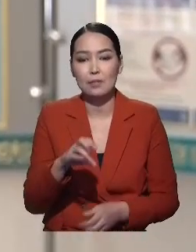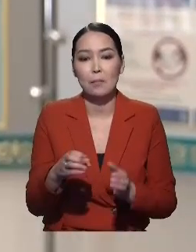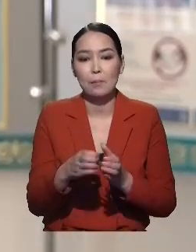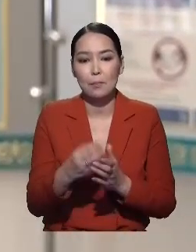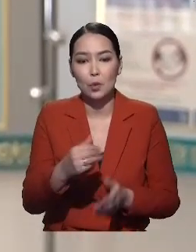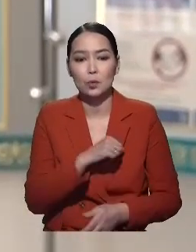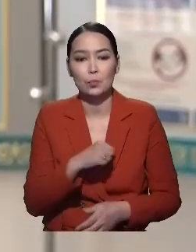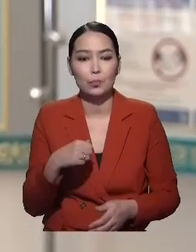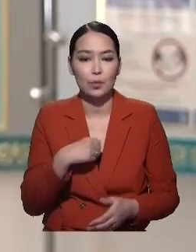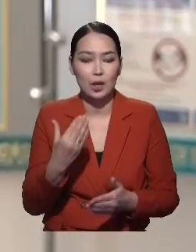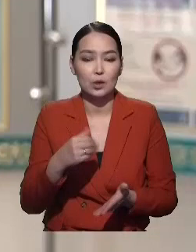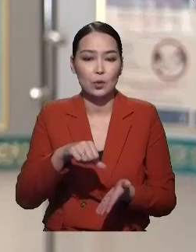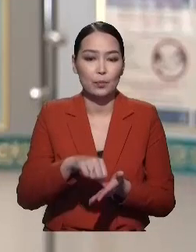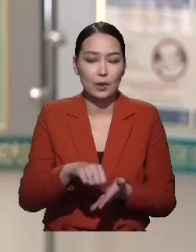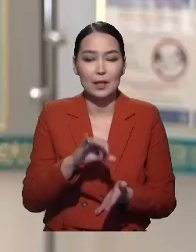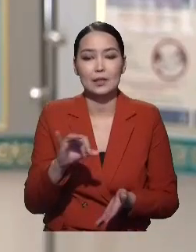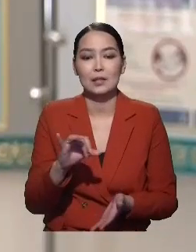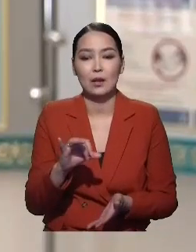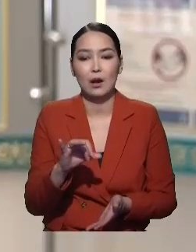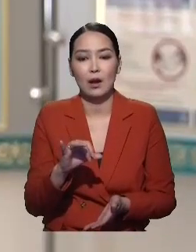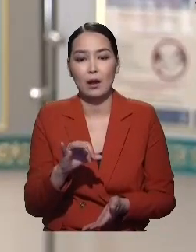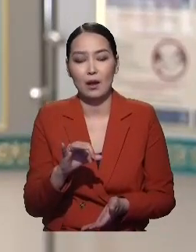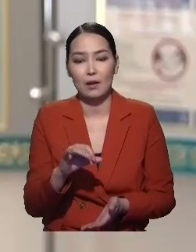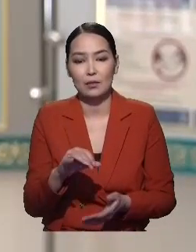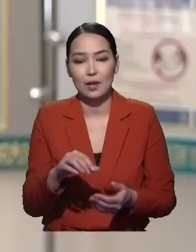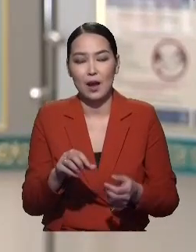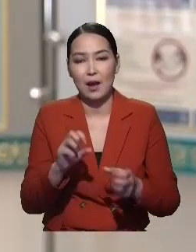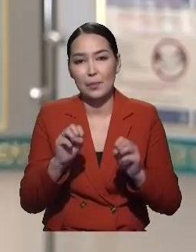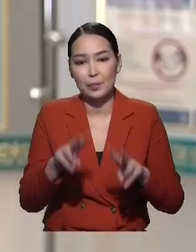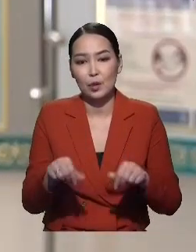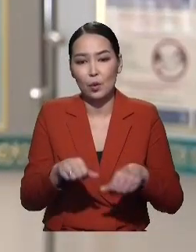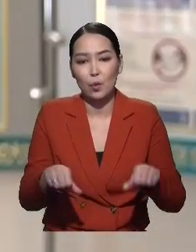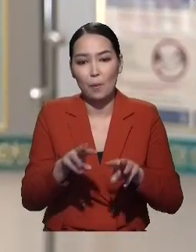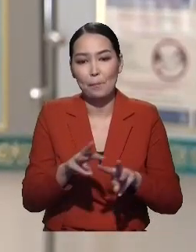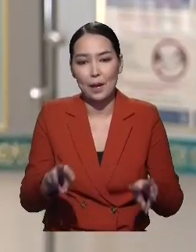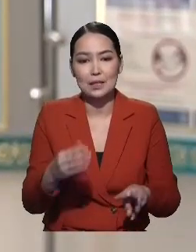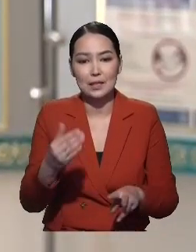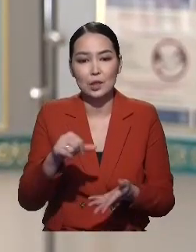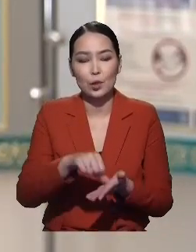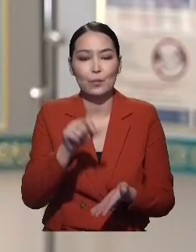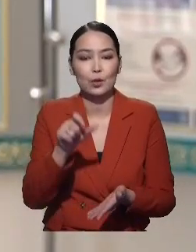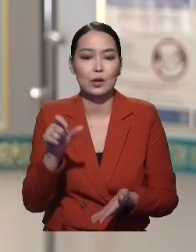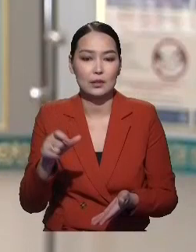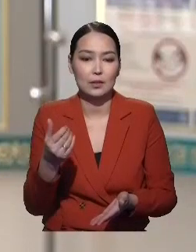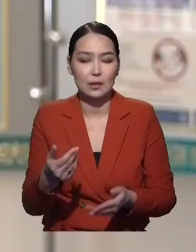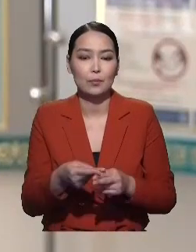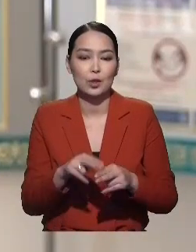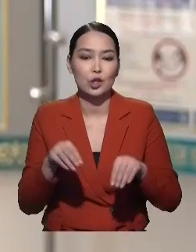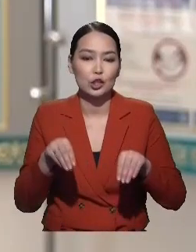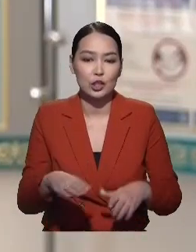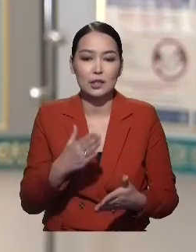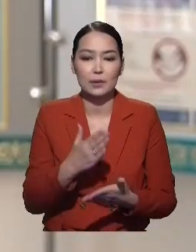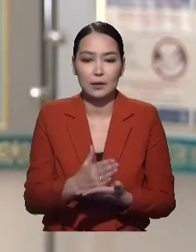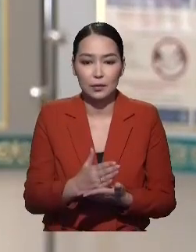өзім бюджет және экономика тұрақты комиссия мәслихаттың жанындағы мүшесі ретінде соны көтеріп, бүгін